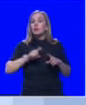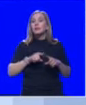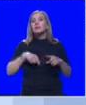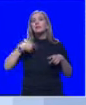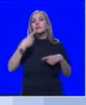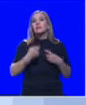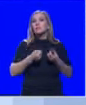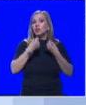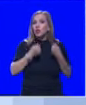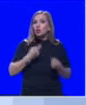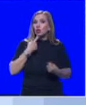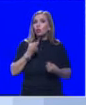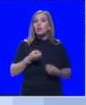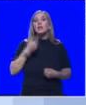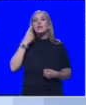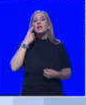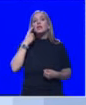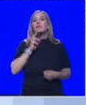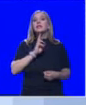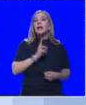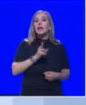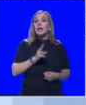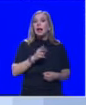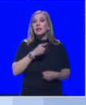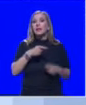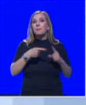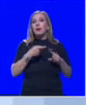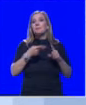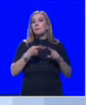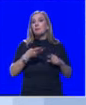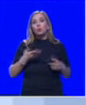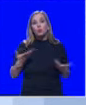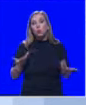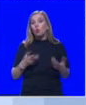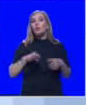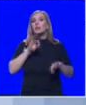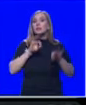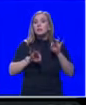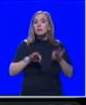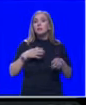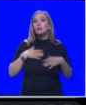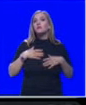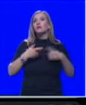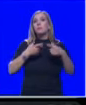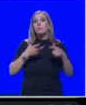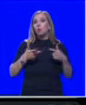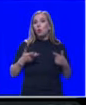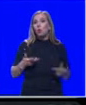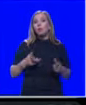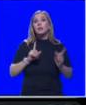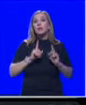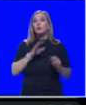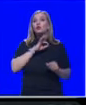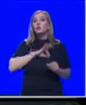години, тестовете за Карадайъ бяха много, много избори се проведоха, не можеше да